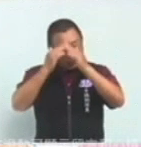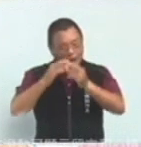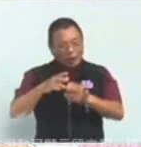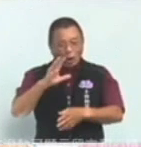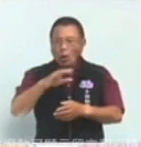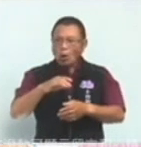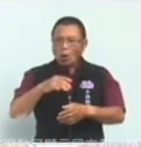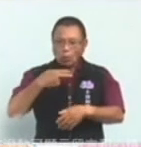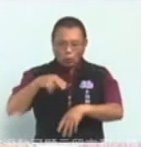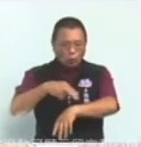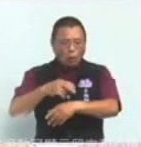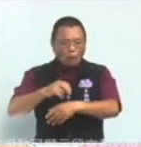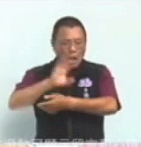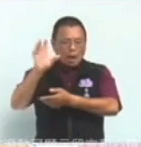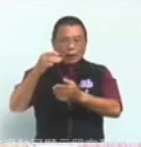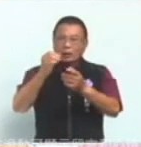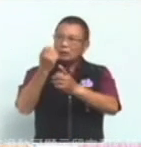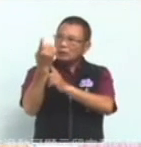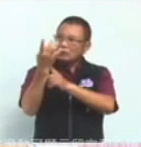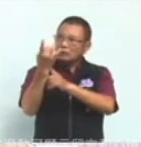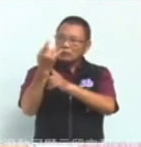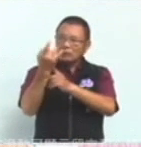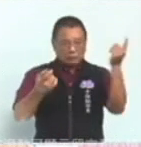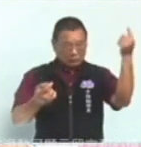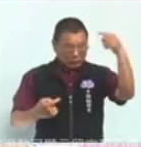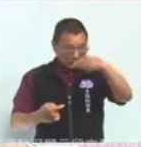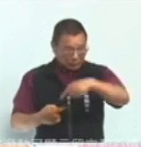名有从新竹来到